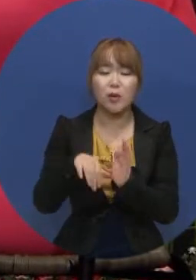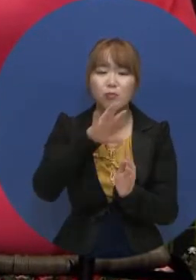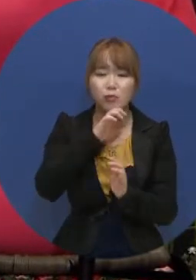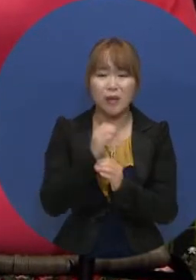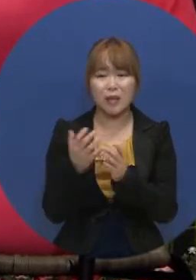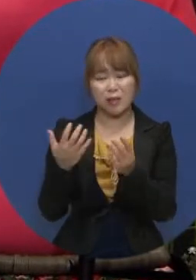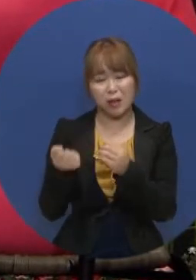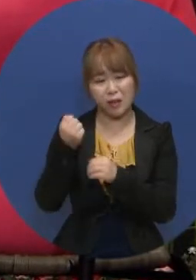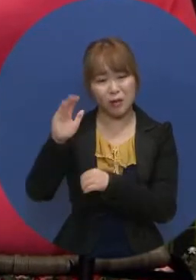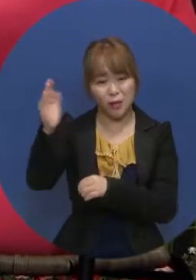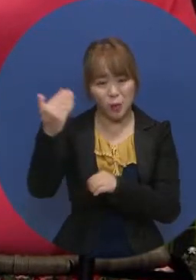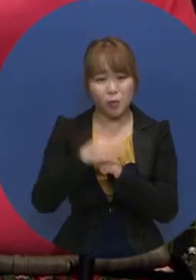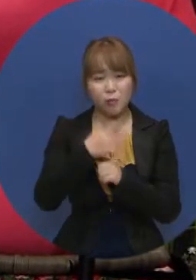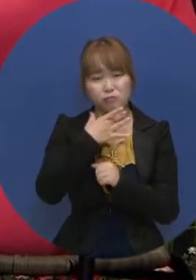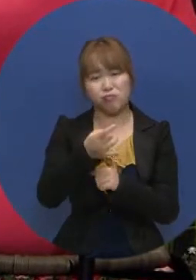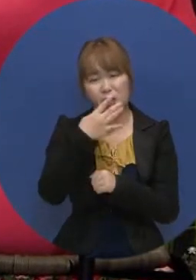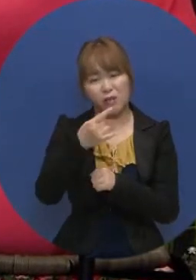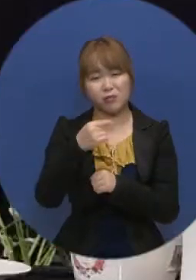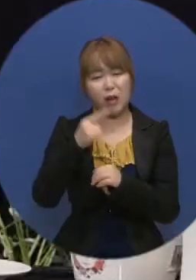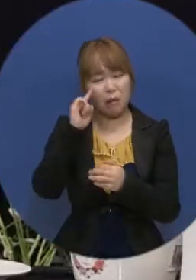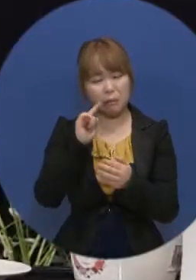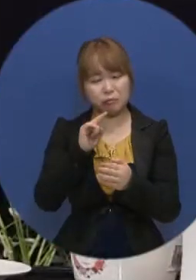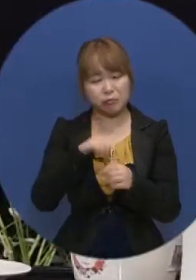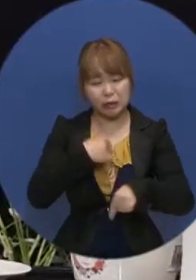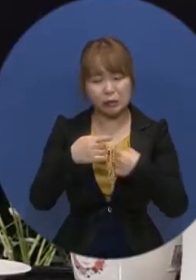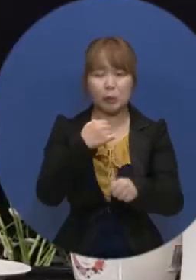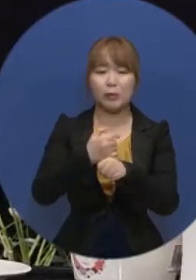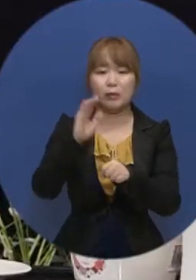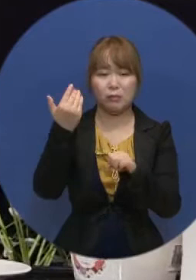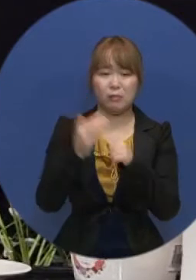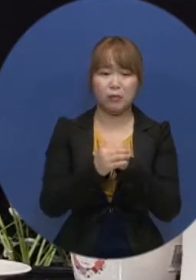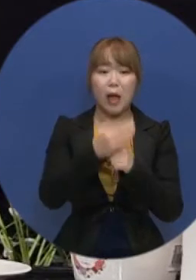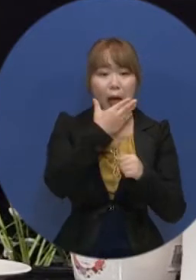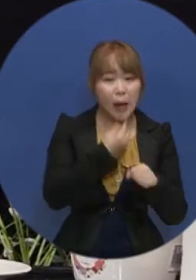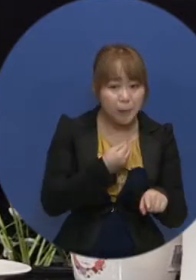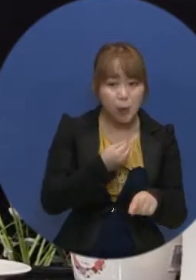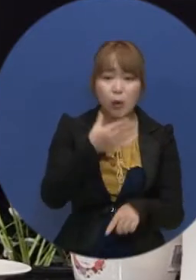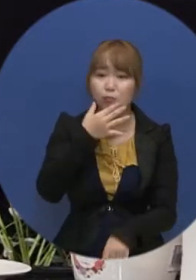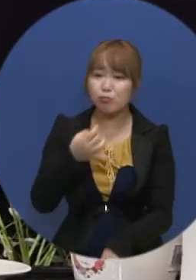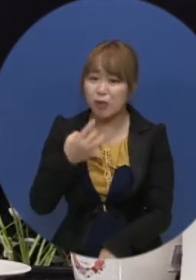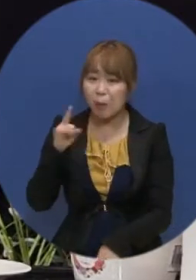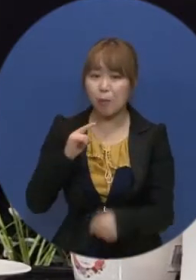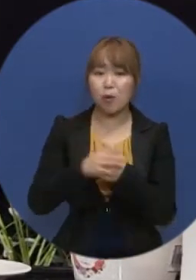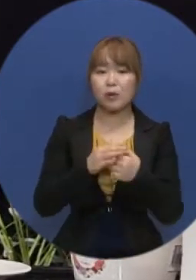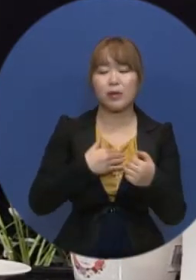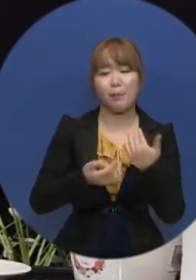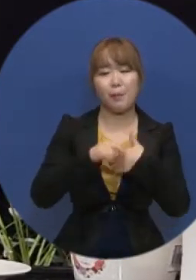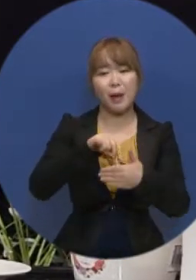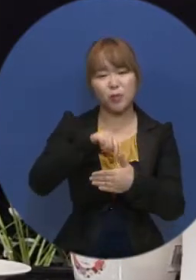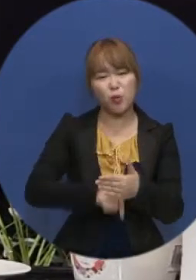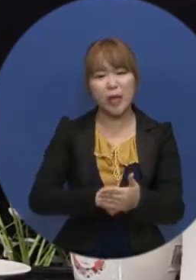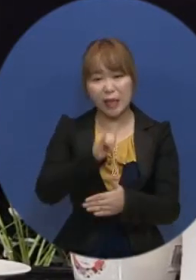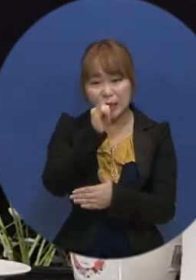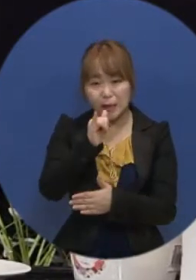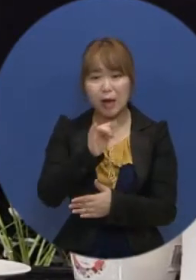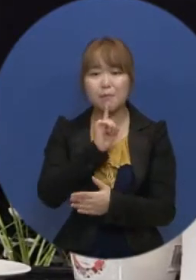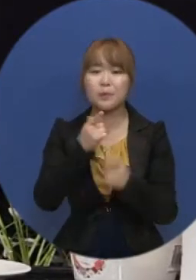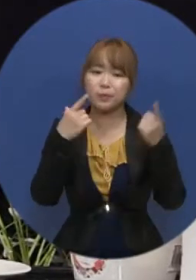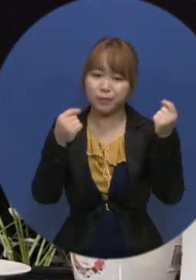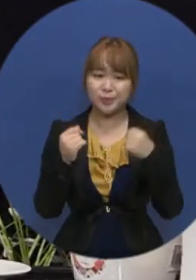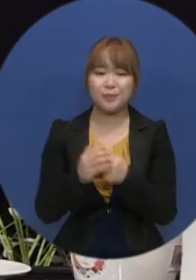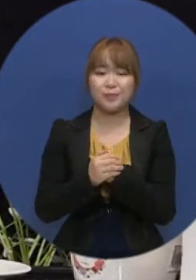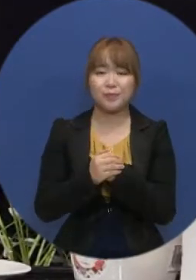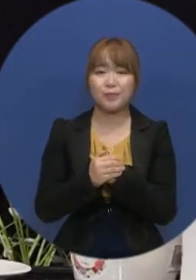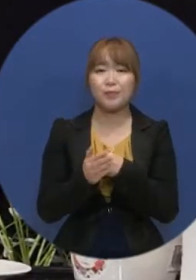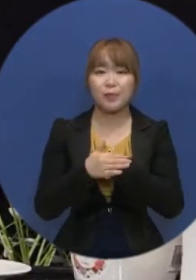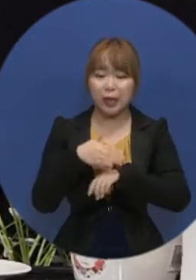생기고 불행을 자초하는 거죠. 네. 행과 불행은 자기 마음에 있다고 그러지 않습니까? 네. 네.